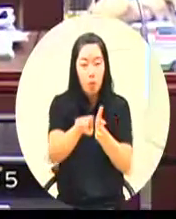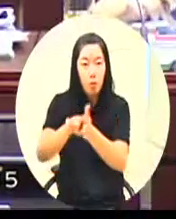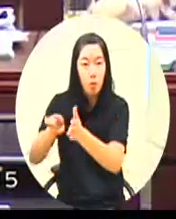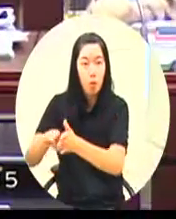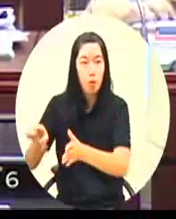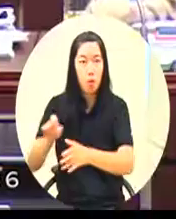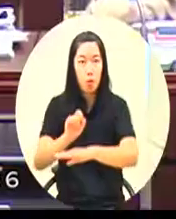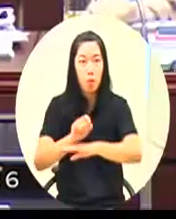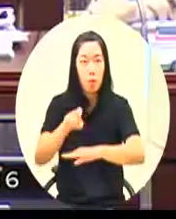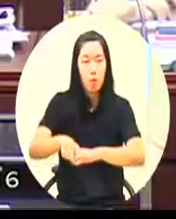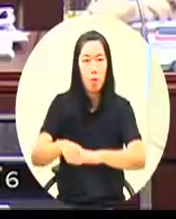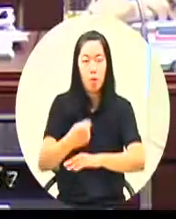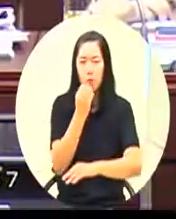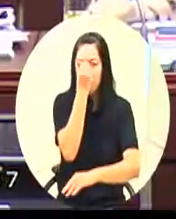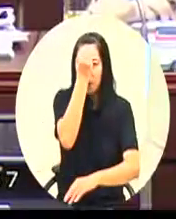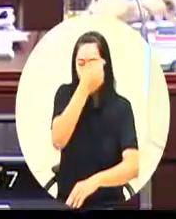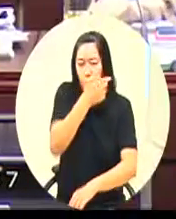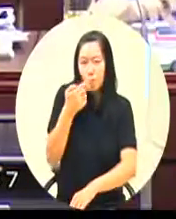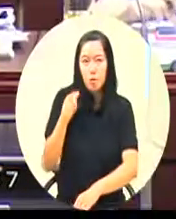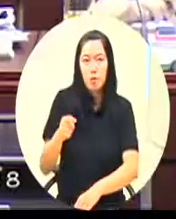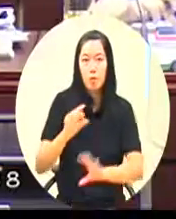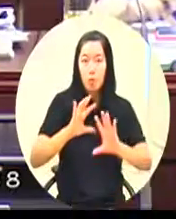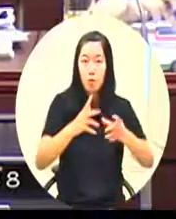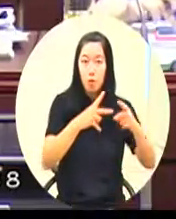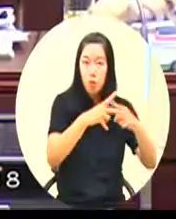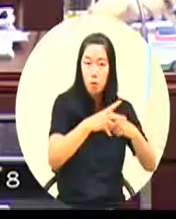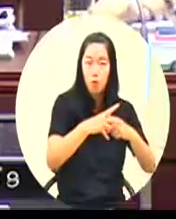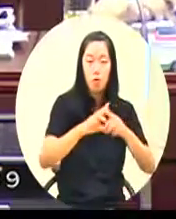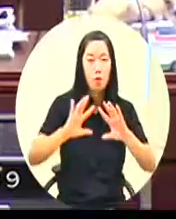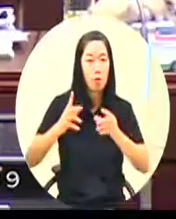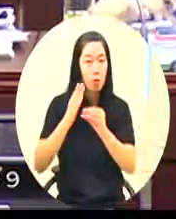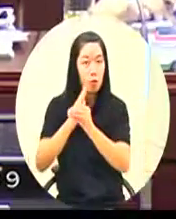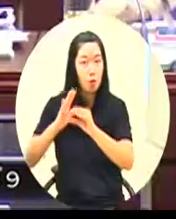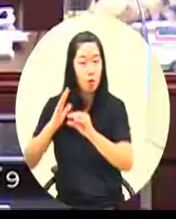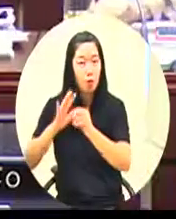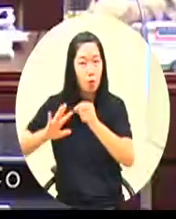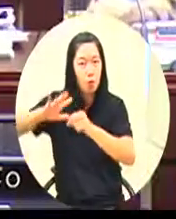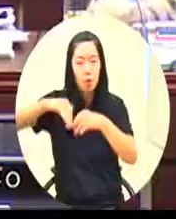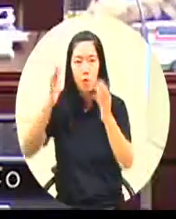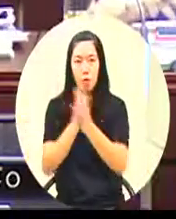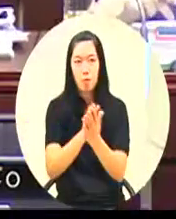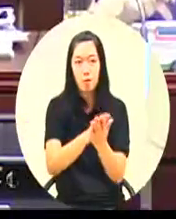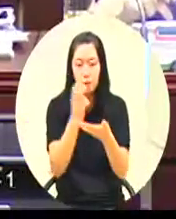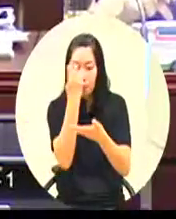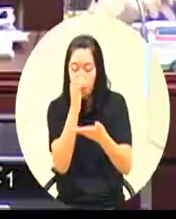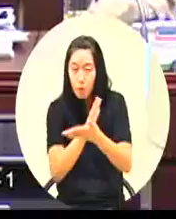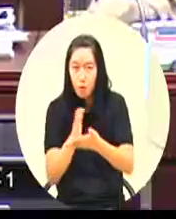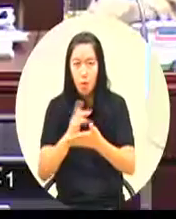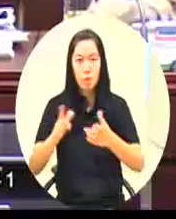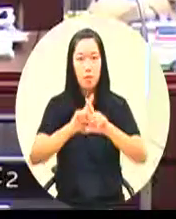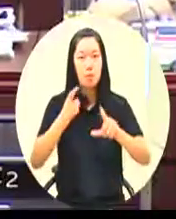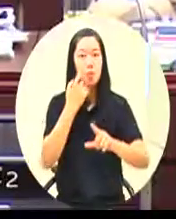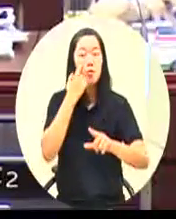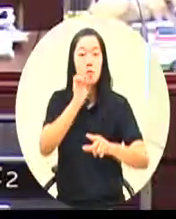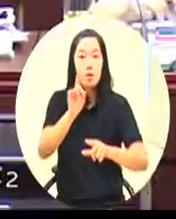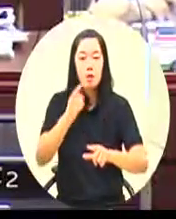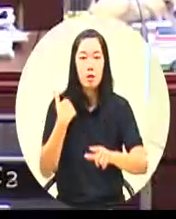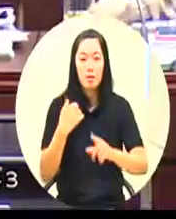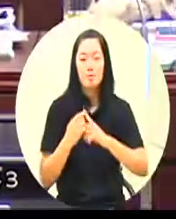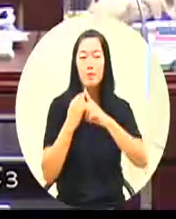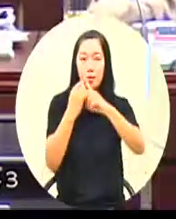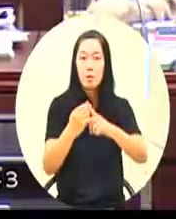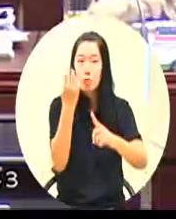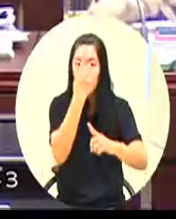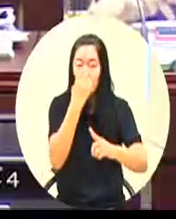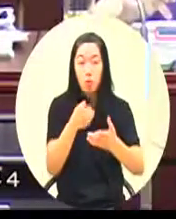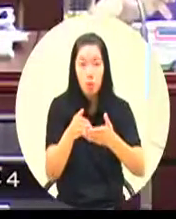是灾情最惨重的，国中科、高中职科、特教，然后幼儿科都要做审查，那几比较大项的都要实际到现场去现